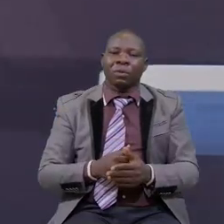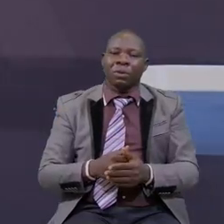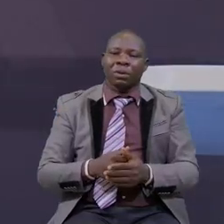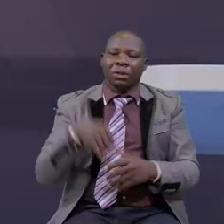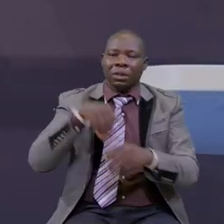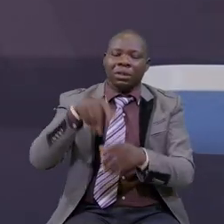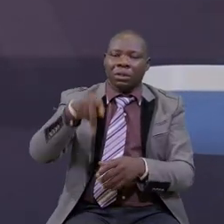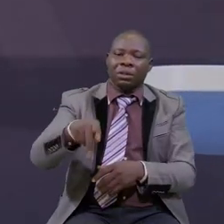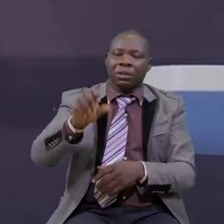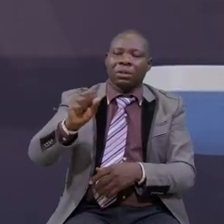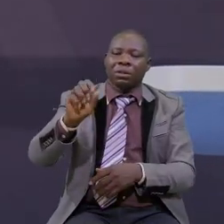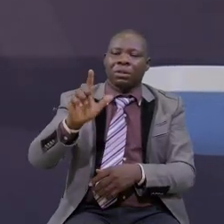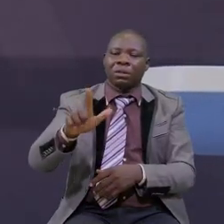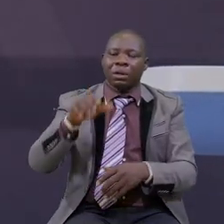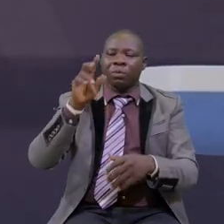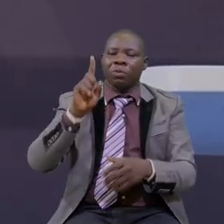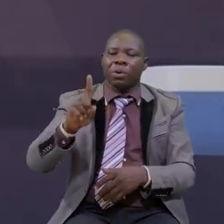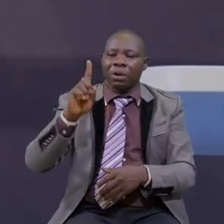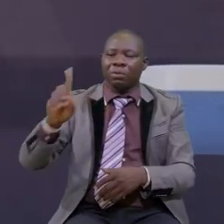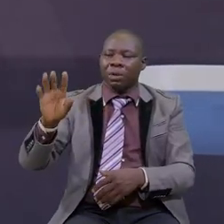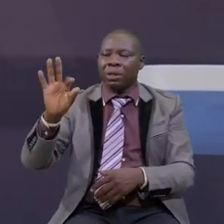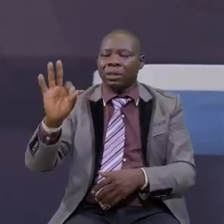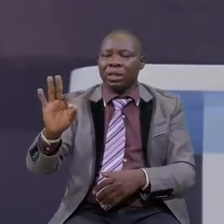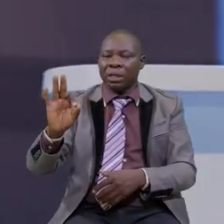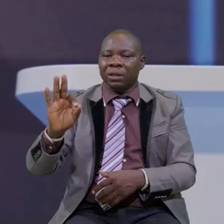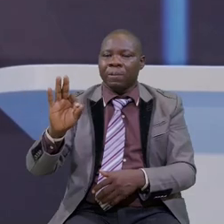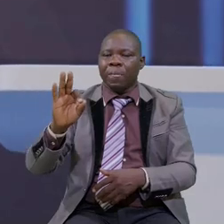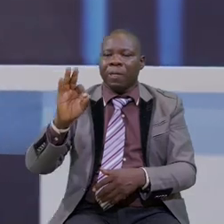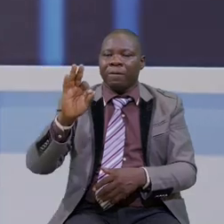Voyons Psaume. Psaume 119.